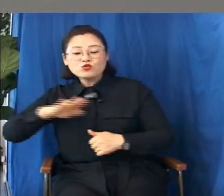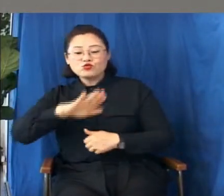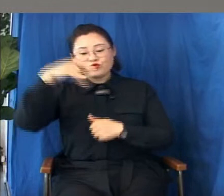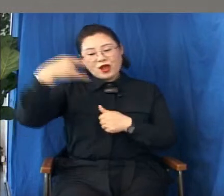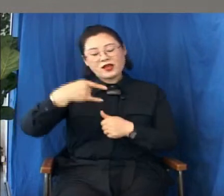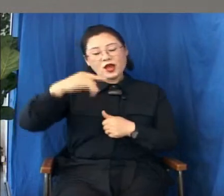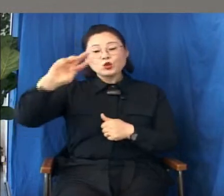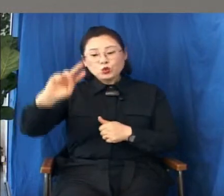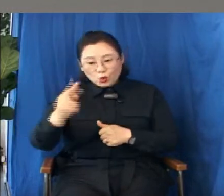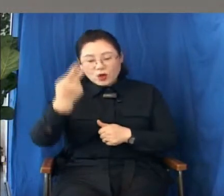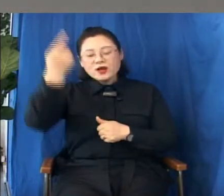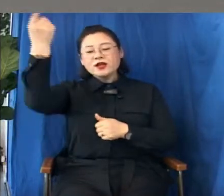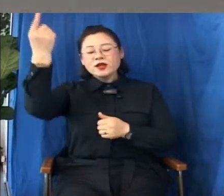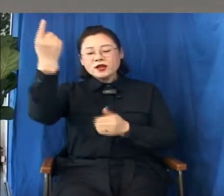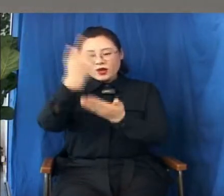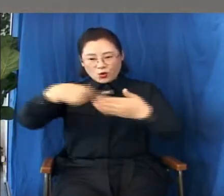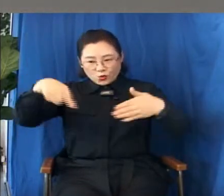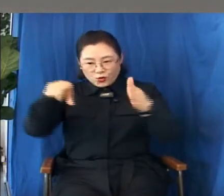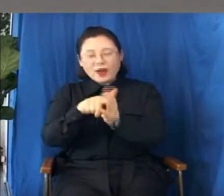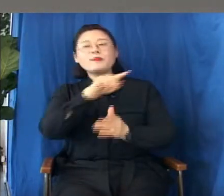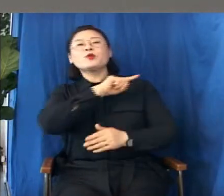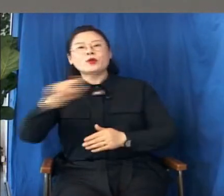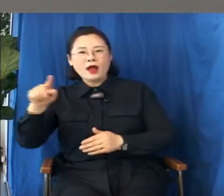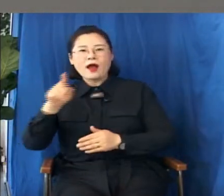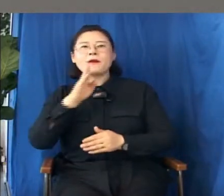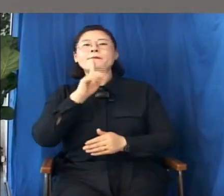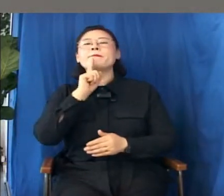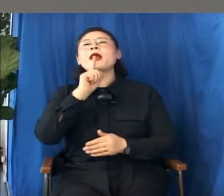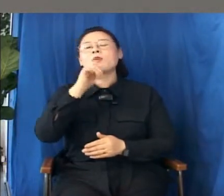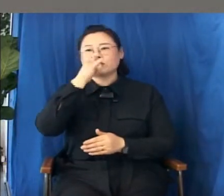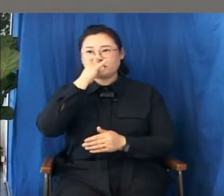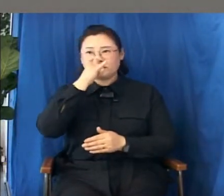돌리고자 함이로라. 여러분 기억하십니까?